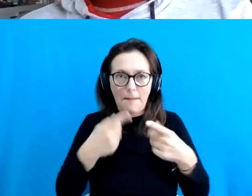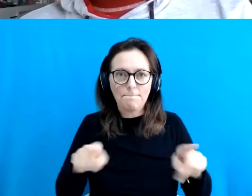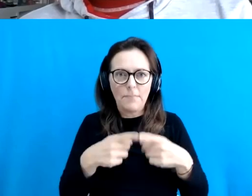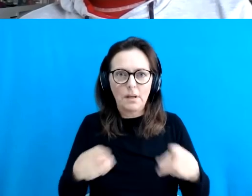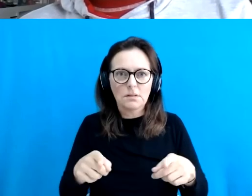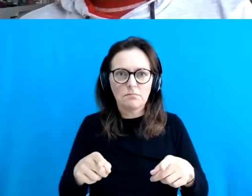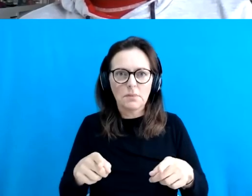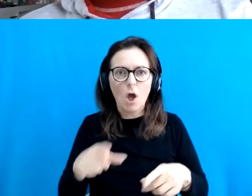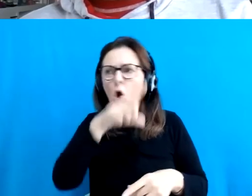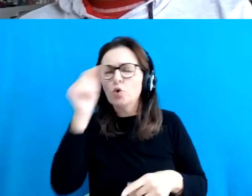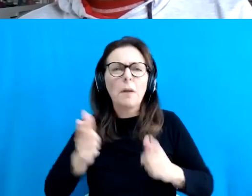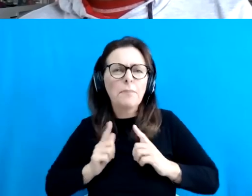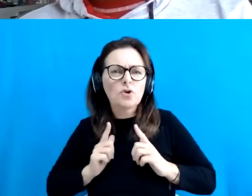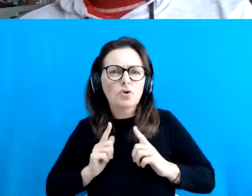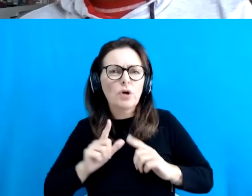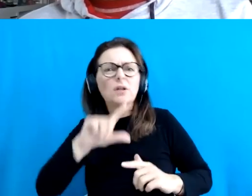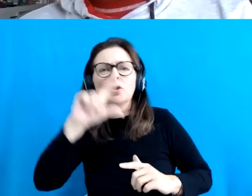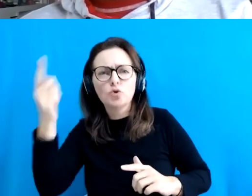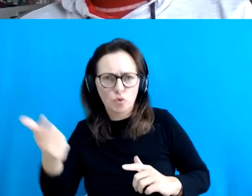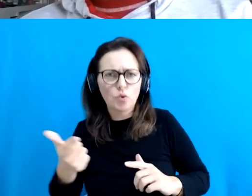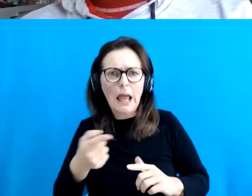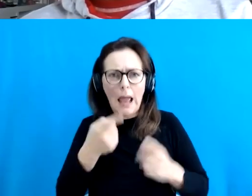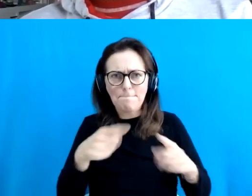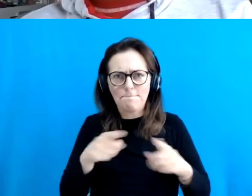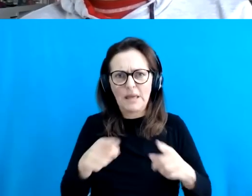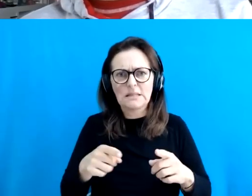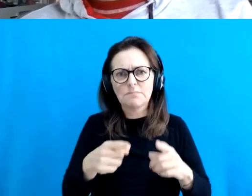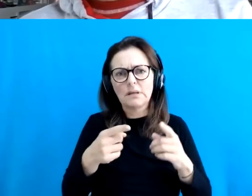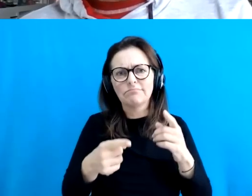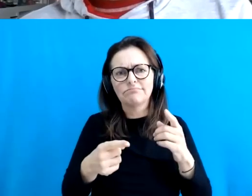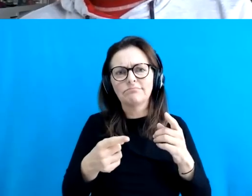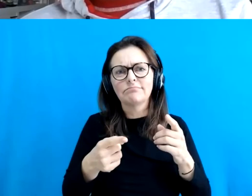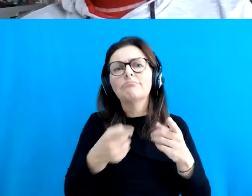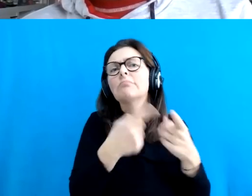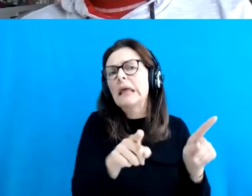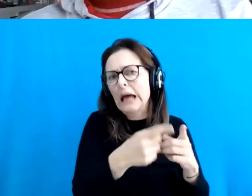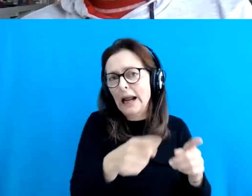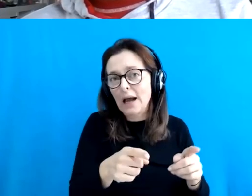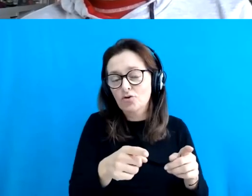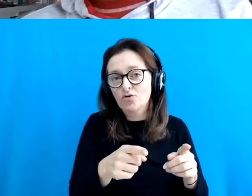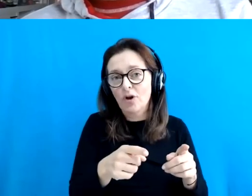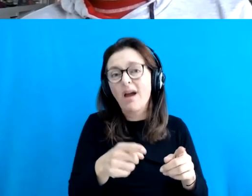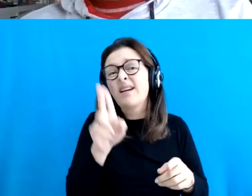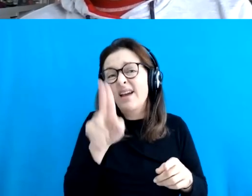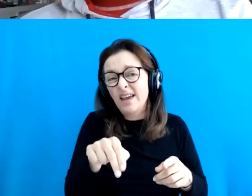igraš evergreene, tudi po barih se to pričakuje, zaradi tega imaš lahko tudi manj nastopov. Jaz pa sem vedno igral svojo kitaro,